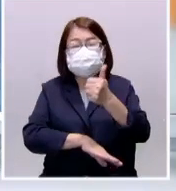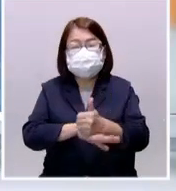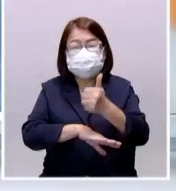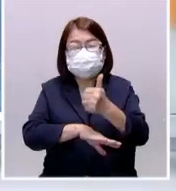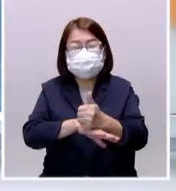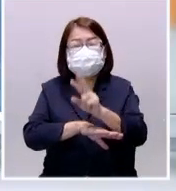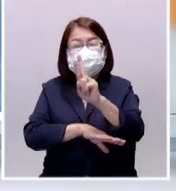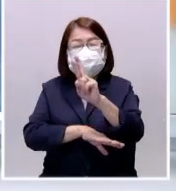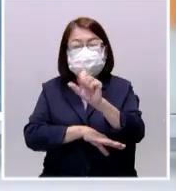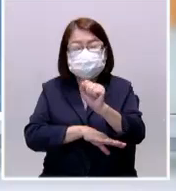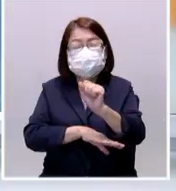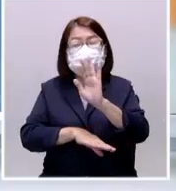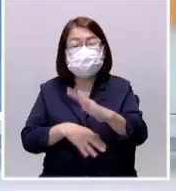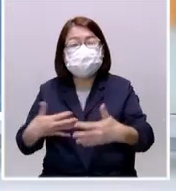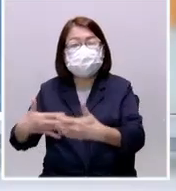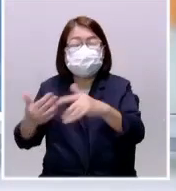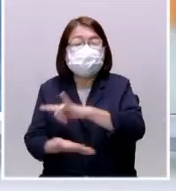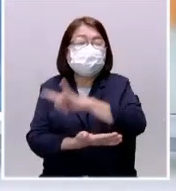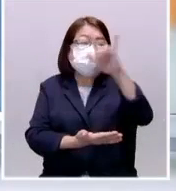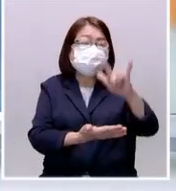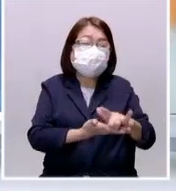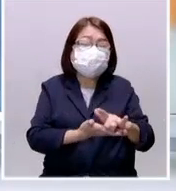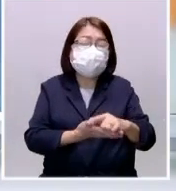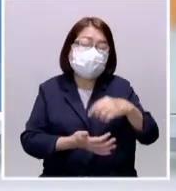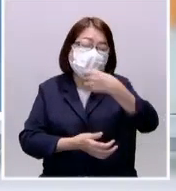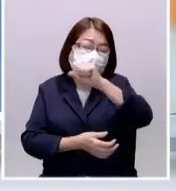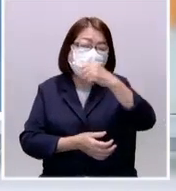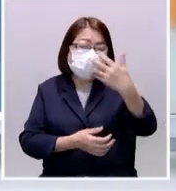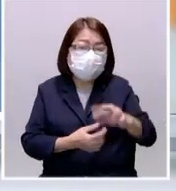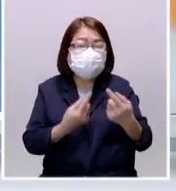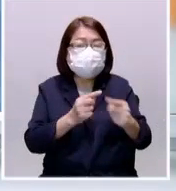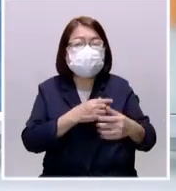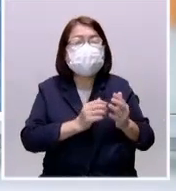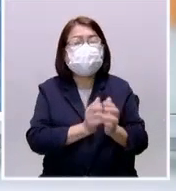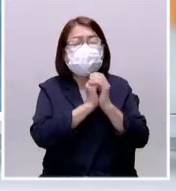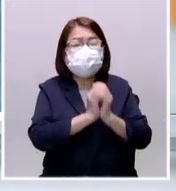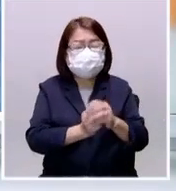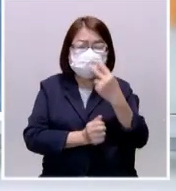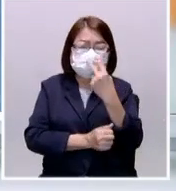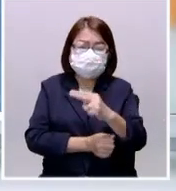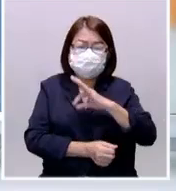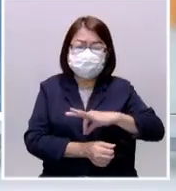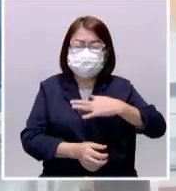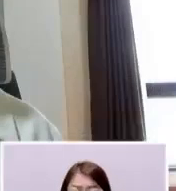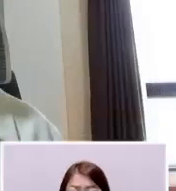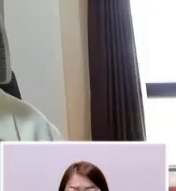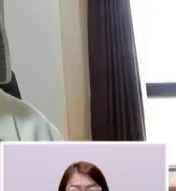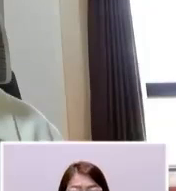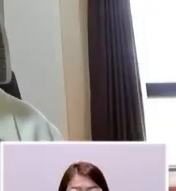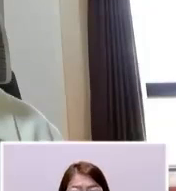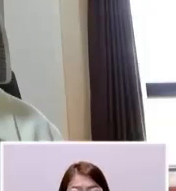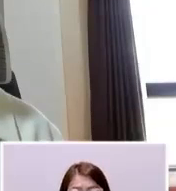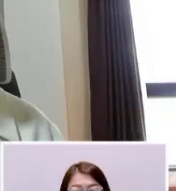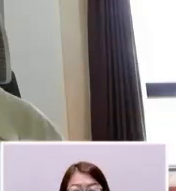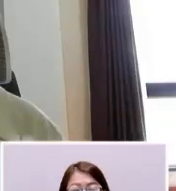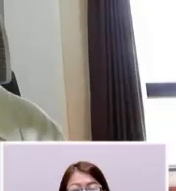ที่ผ่านมาแล้วก็มีปฏิกิริยาจากฝากฝั่งของจีนนะครับที่ไม่พอใจเป็นอย่างมากติดตามเรื่องนี้พร้อมกันนะครับกับน้องเกรซผ่าน True V Room ครับสวัสดีครับ สวัสดี